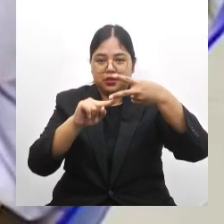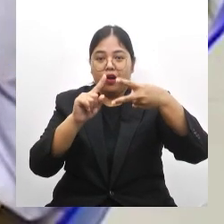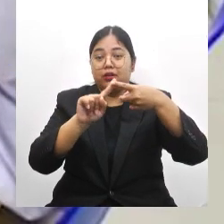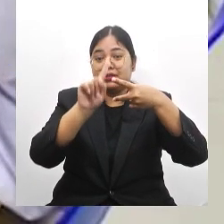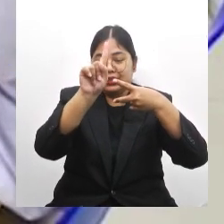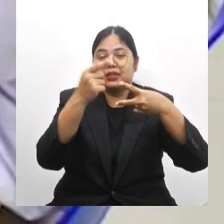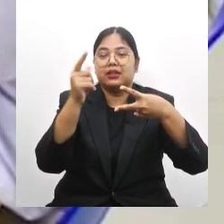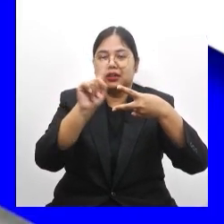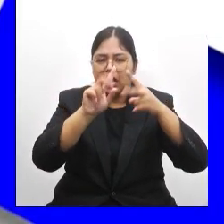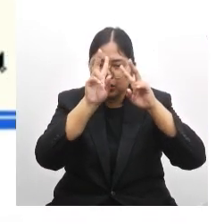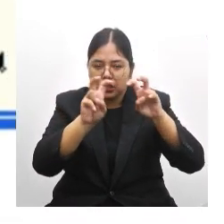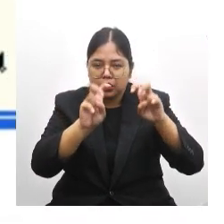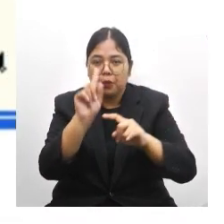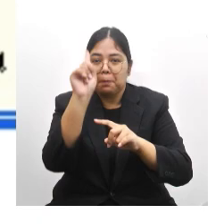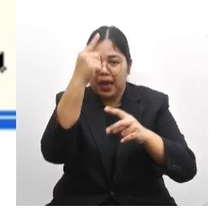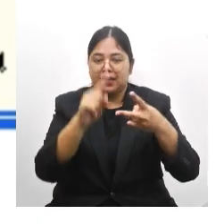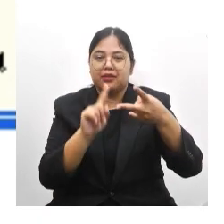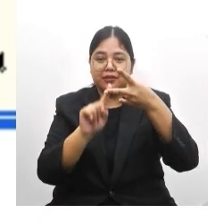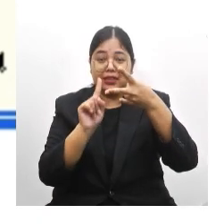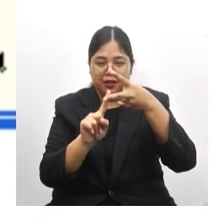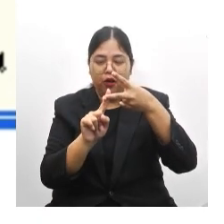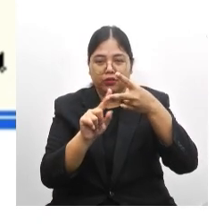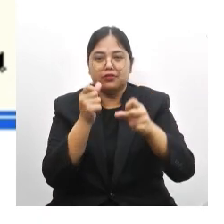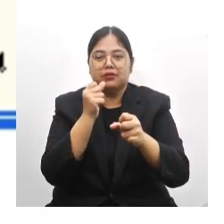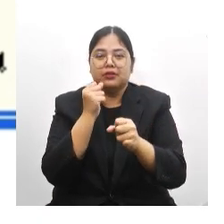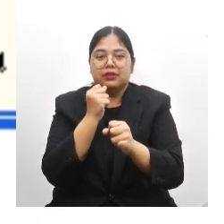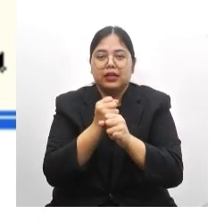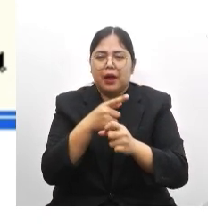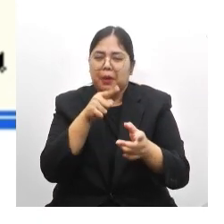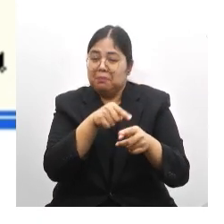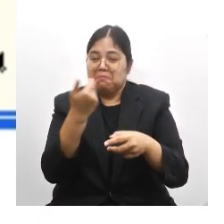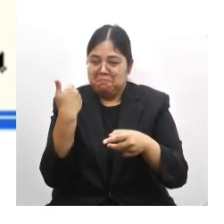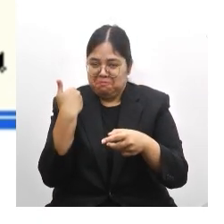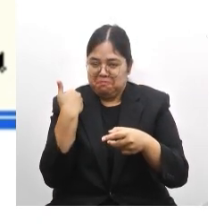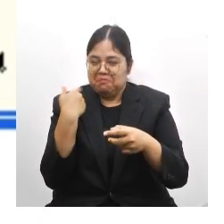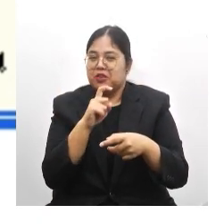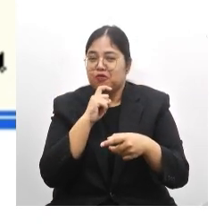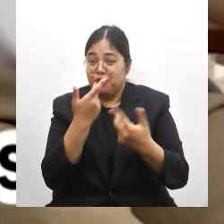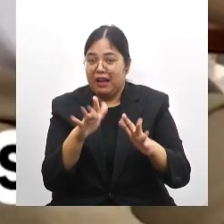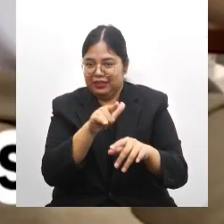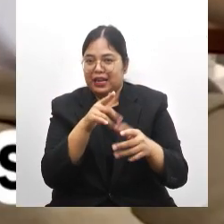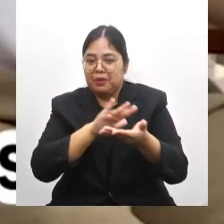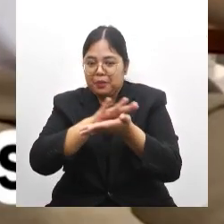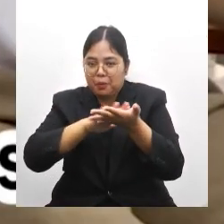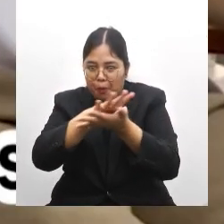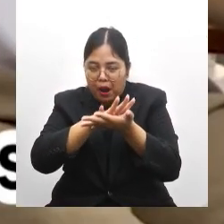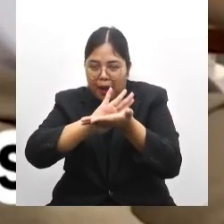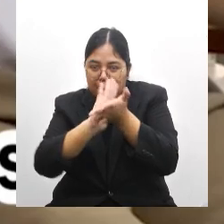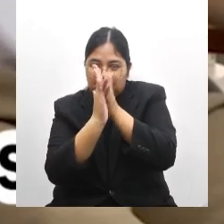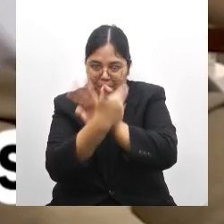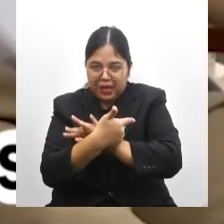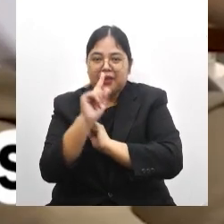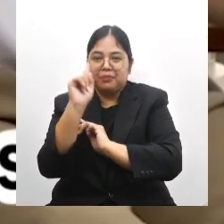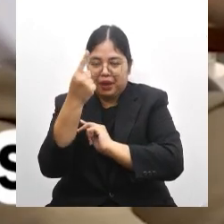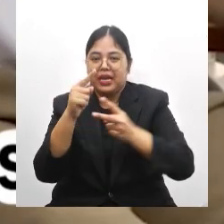1คือการคิดค้นขึ้นมาใหม่รูปแบบที่2คือการนำสิ่งที่มีอยู่แล้วมาผสมผสานและพัฒนาขึ้นแต่สิ่งที่